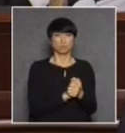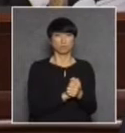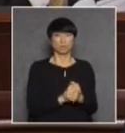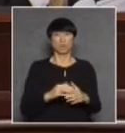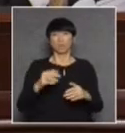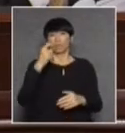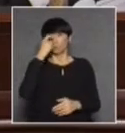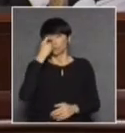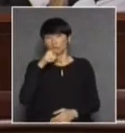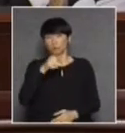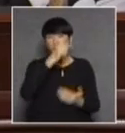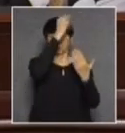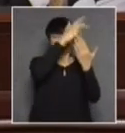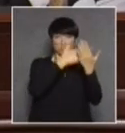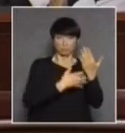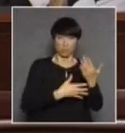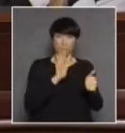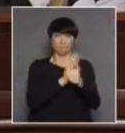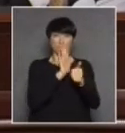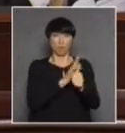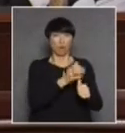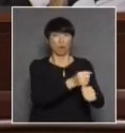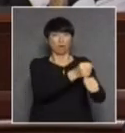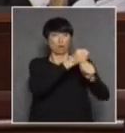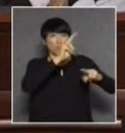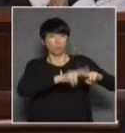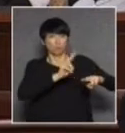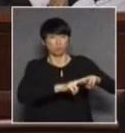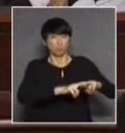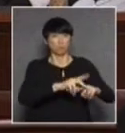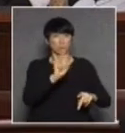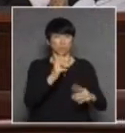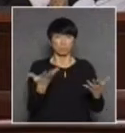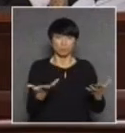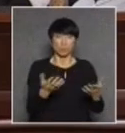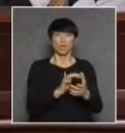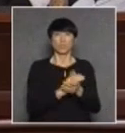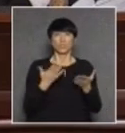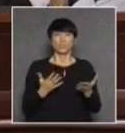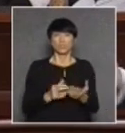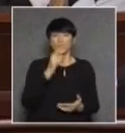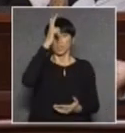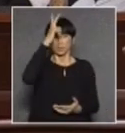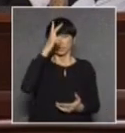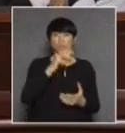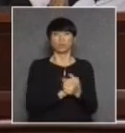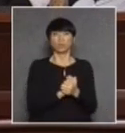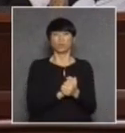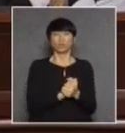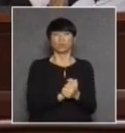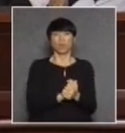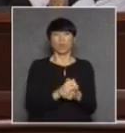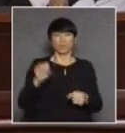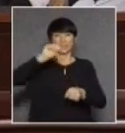程係震災呢？嗬，即係唔係覺得自己面對一個政治災難，要加多一個糧粉入